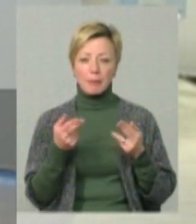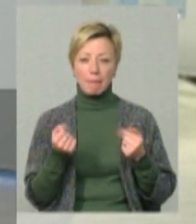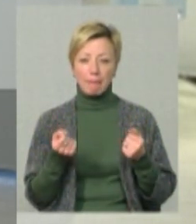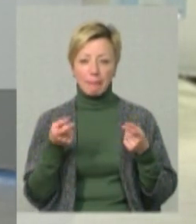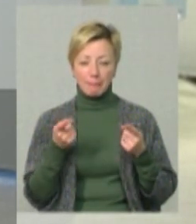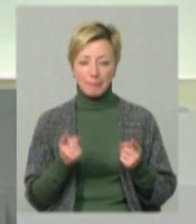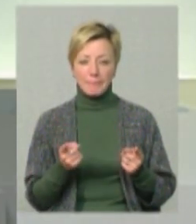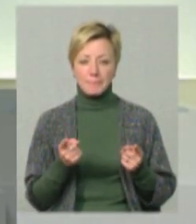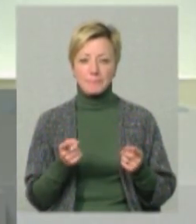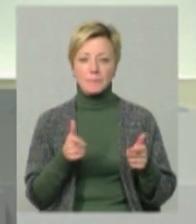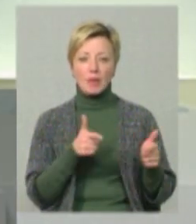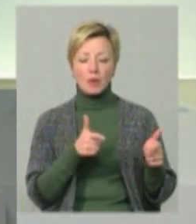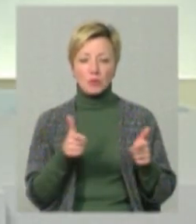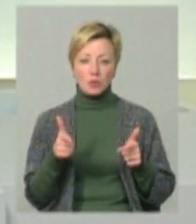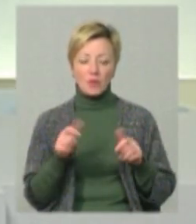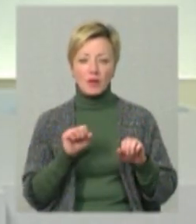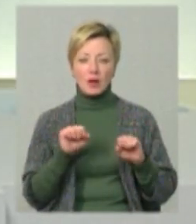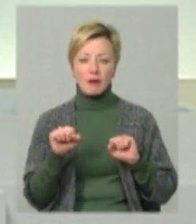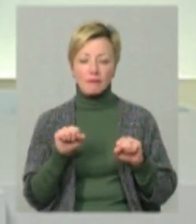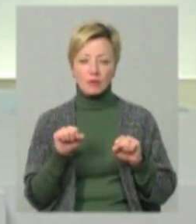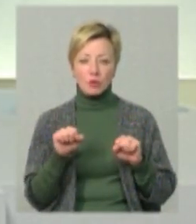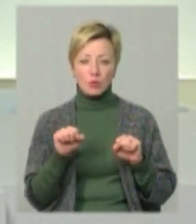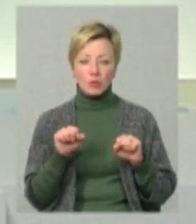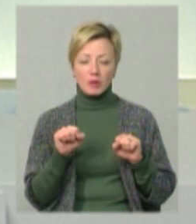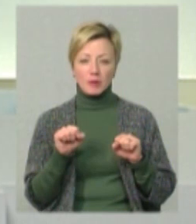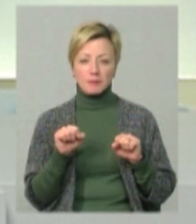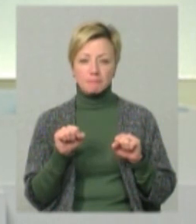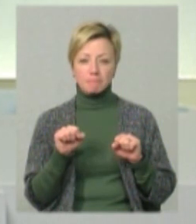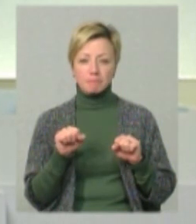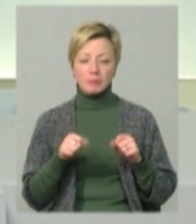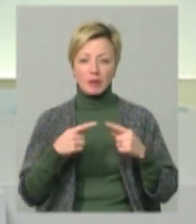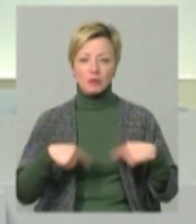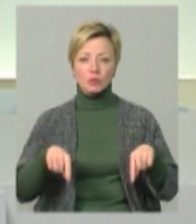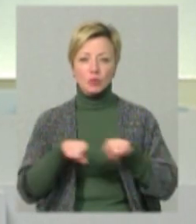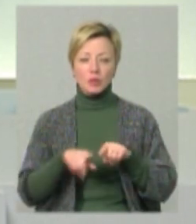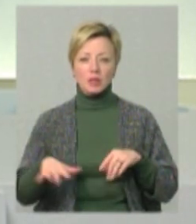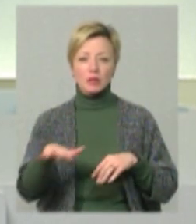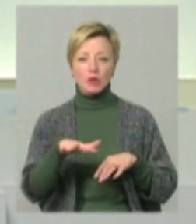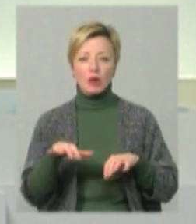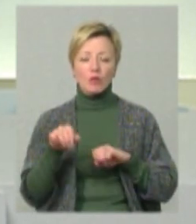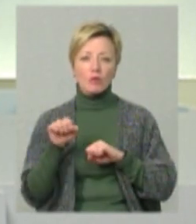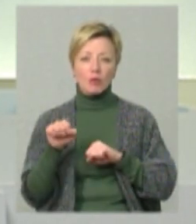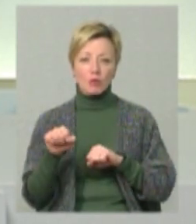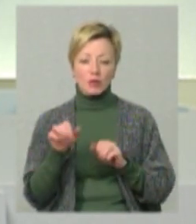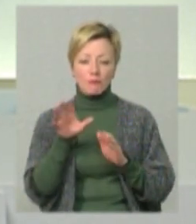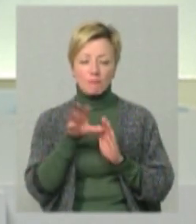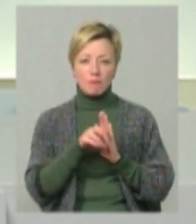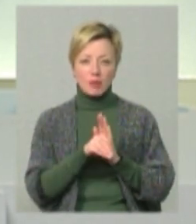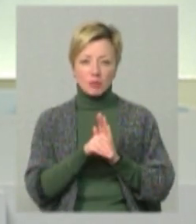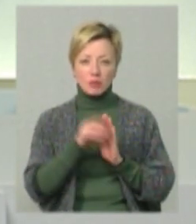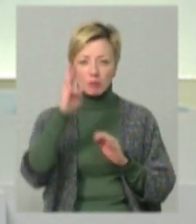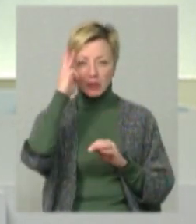Так, звісно, готові. Керівником зони територіальної оборони в